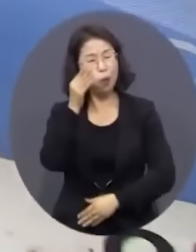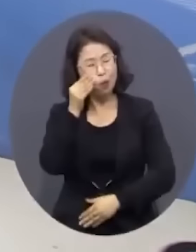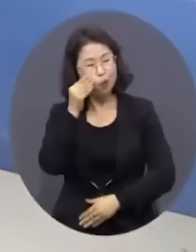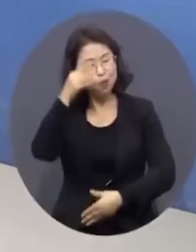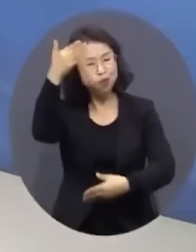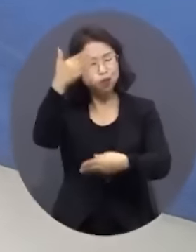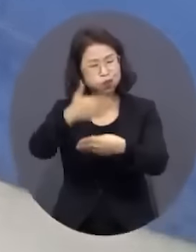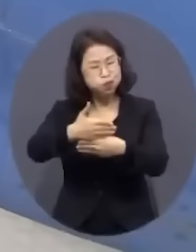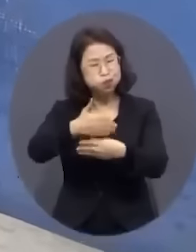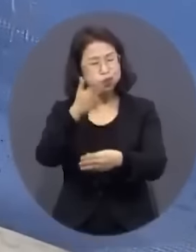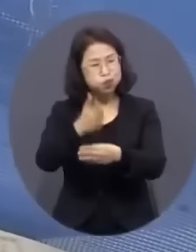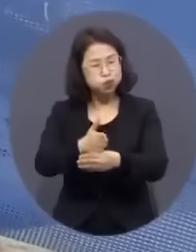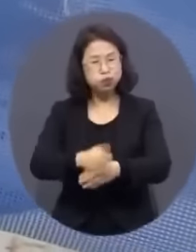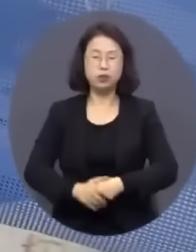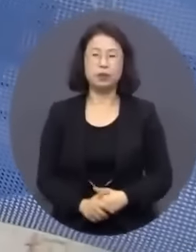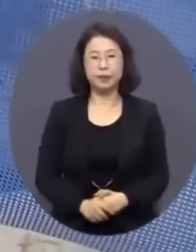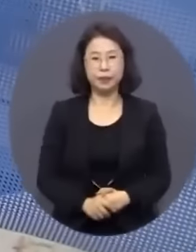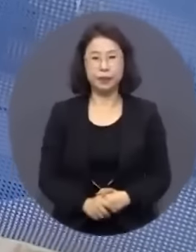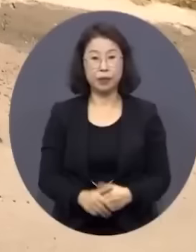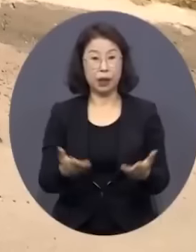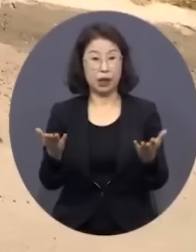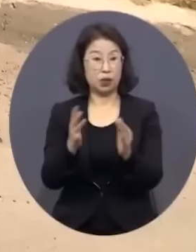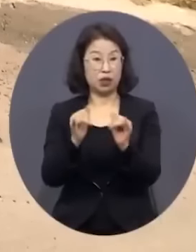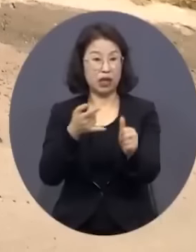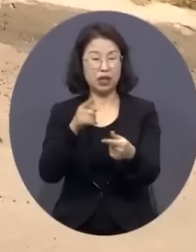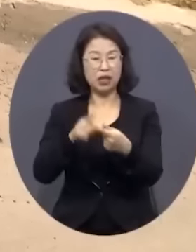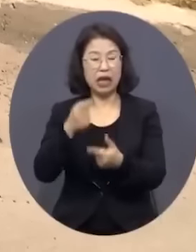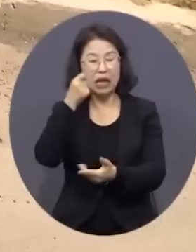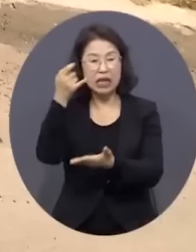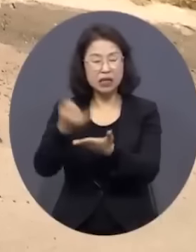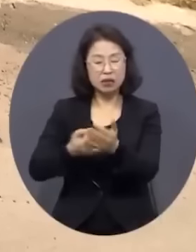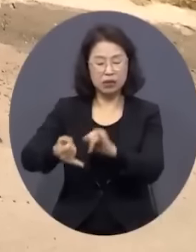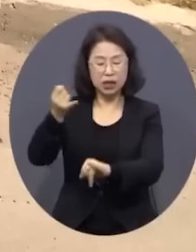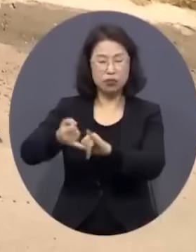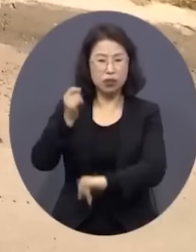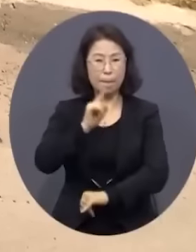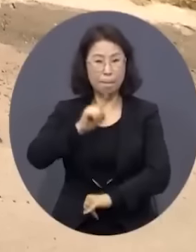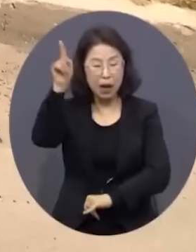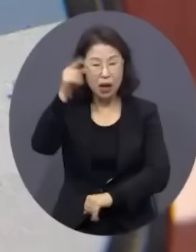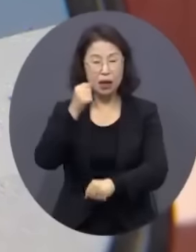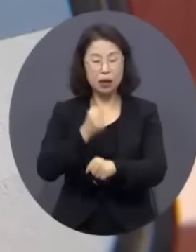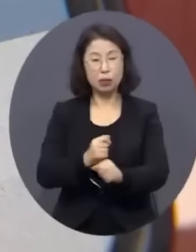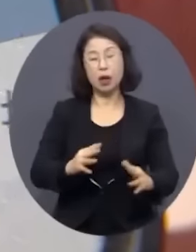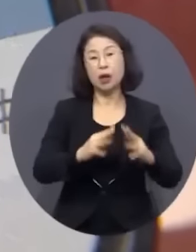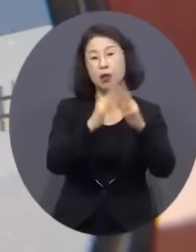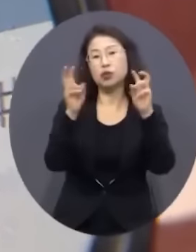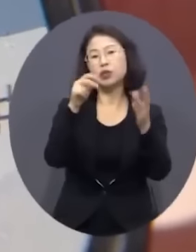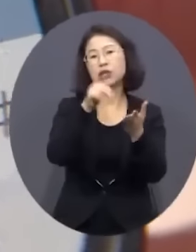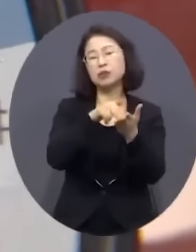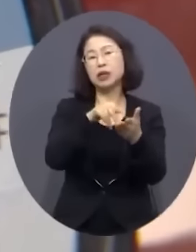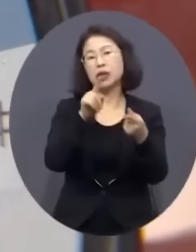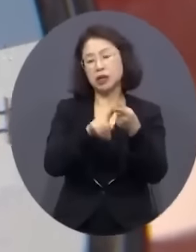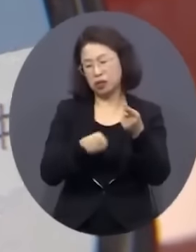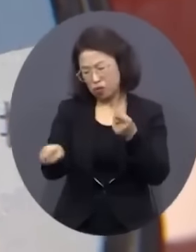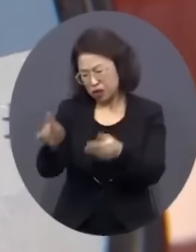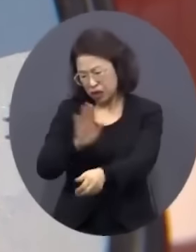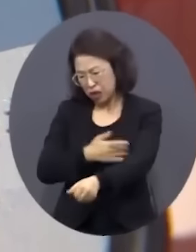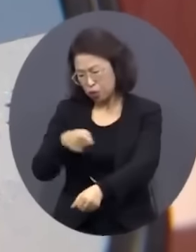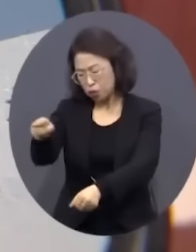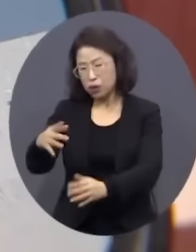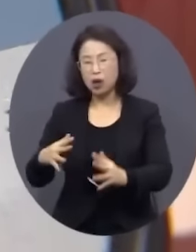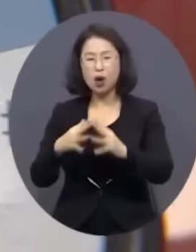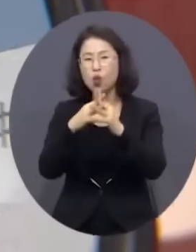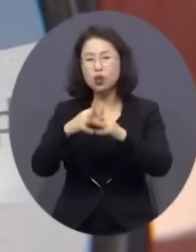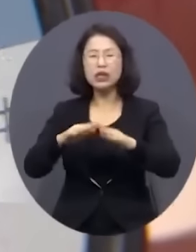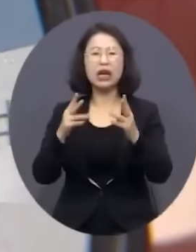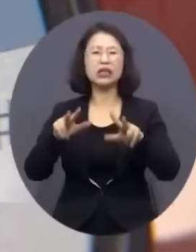철문이 굳게 닫혀 있습니다. 노동자들이 임금 체불에 항의하자 시행사와 시공사는 하도급 업체가 문제라며 공사를